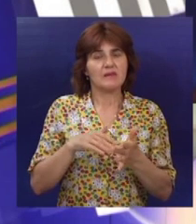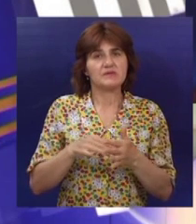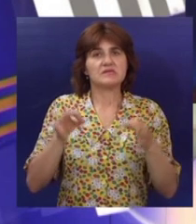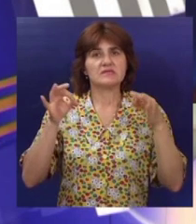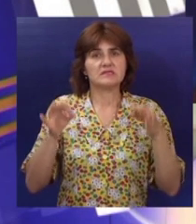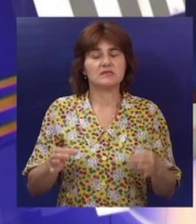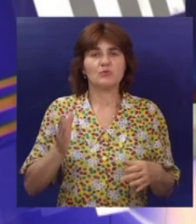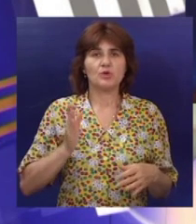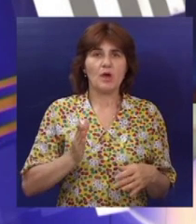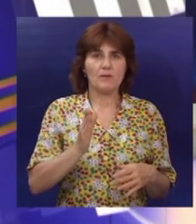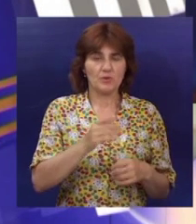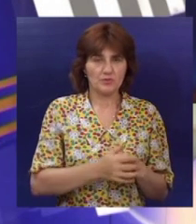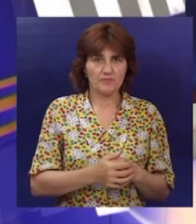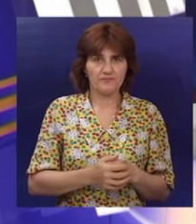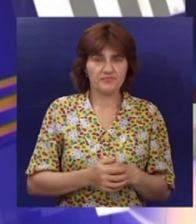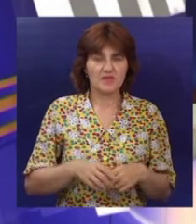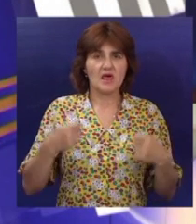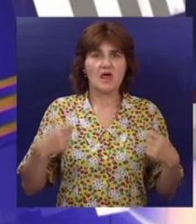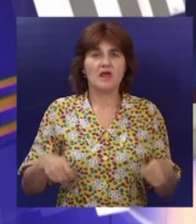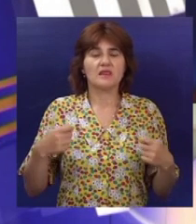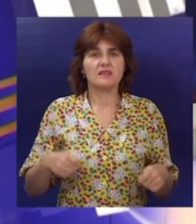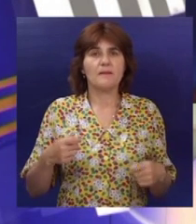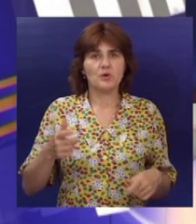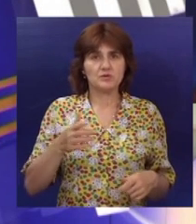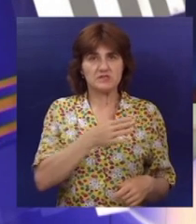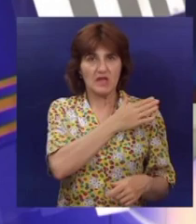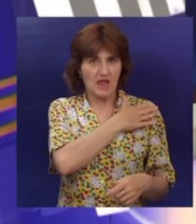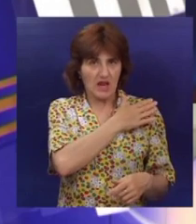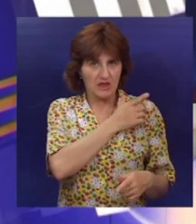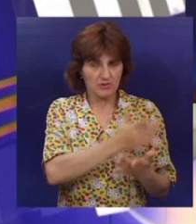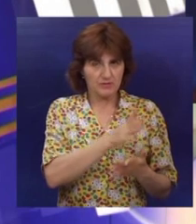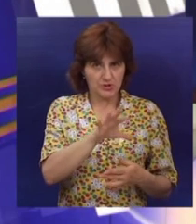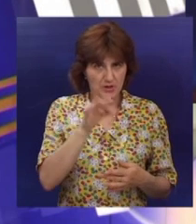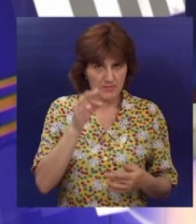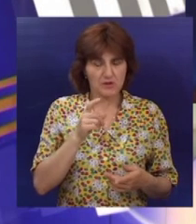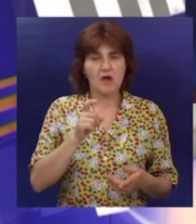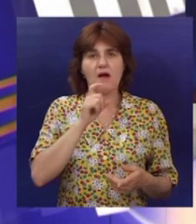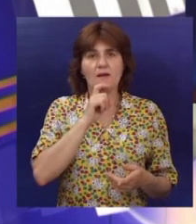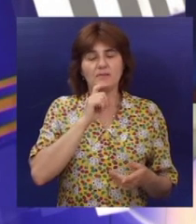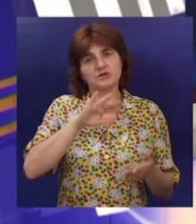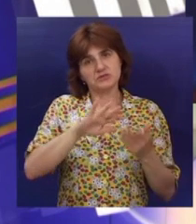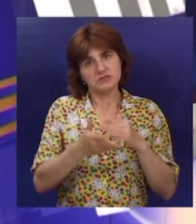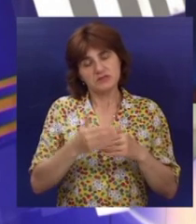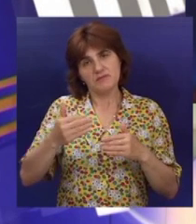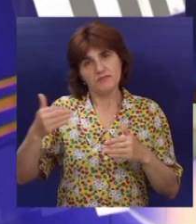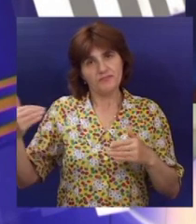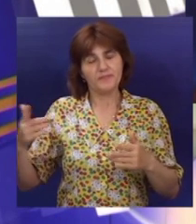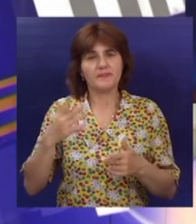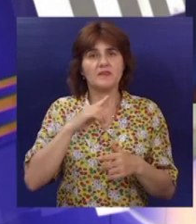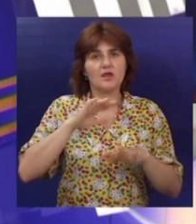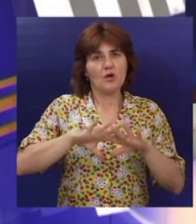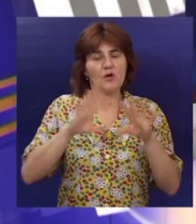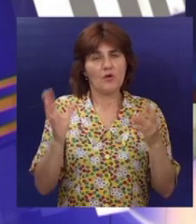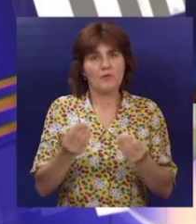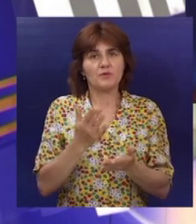budućnosti. Gradonačelnik će biti iz redova DS-a, predsednik i sekretar skupštine iz redova SVM-a, a gradsko veće će